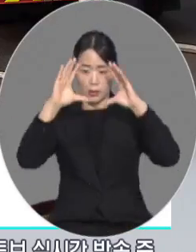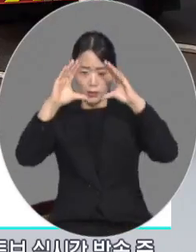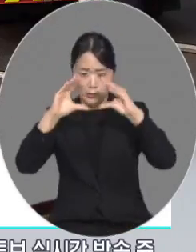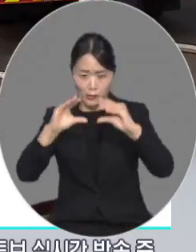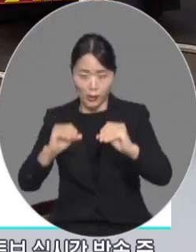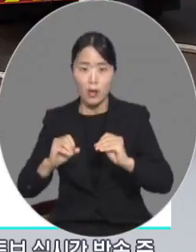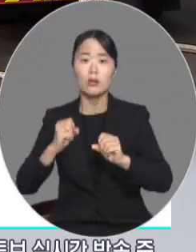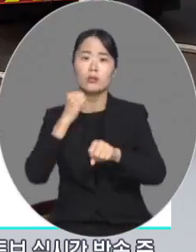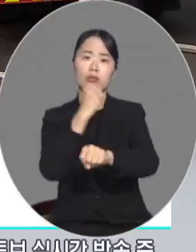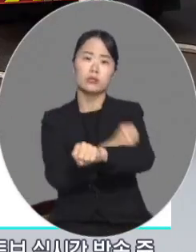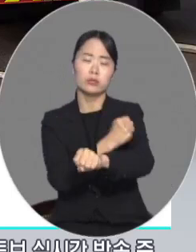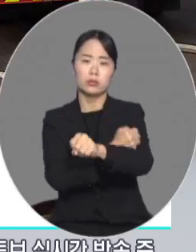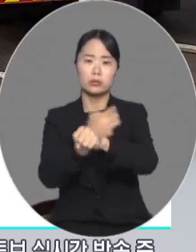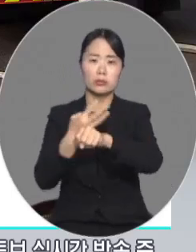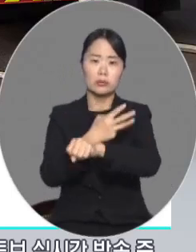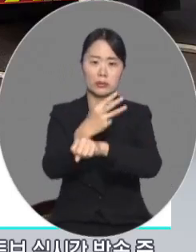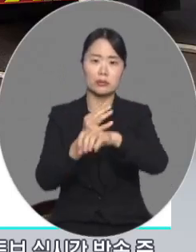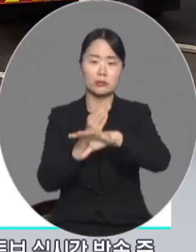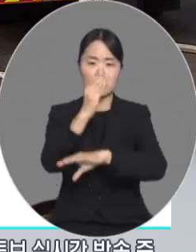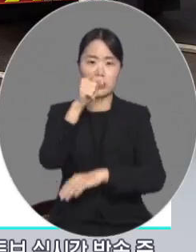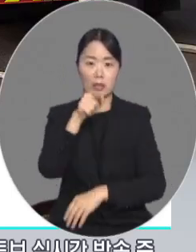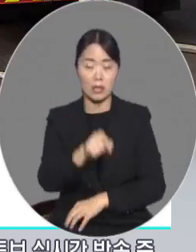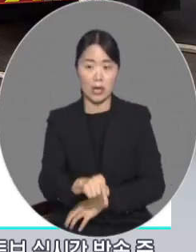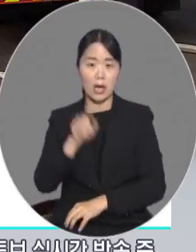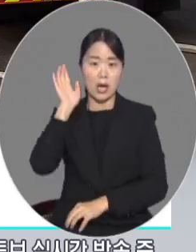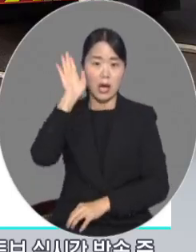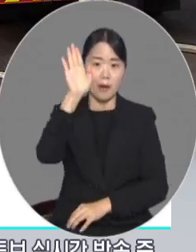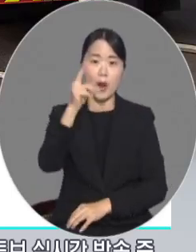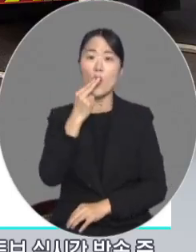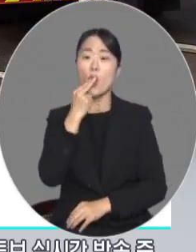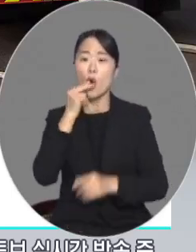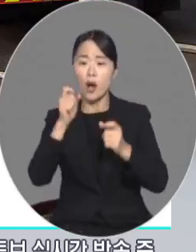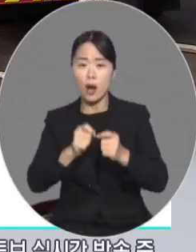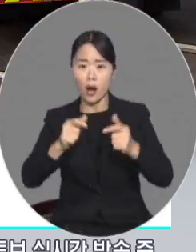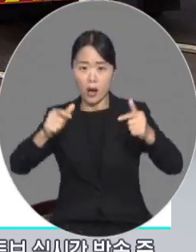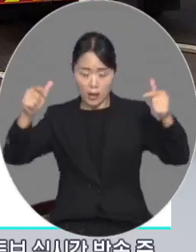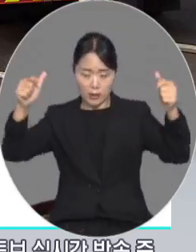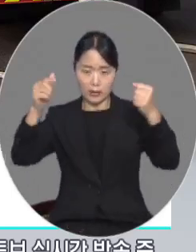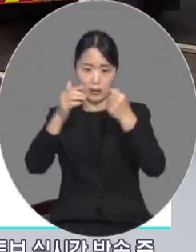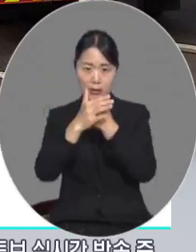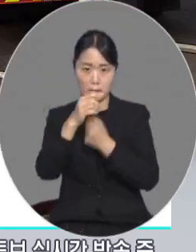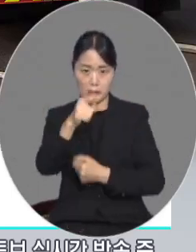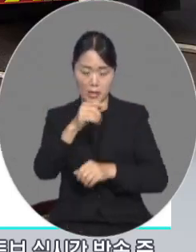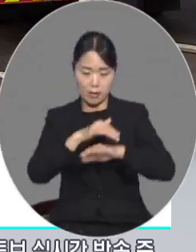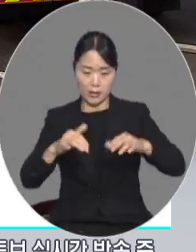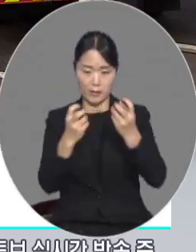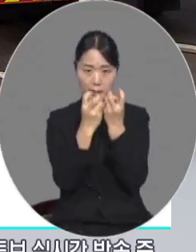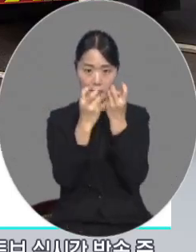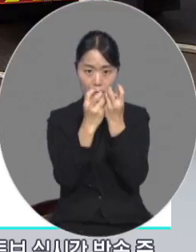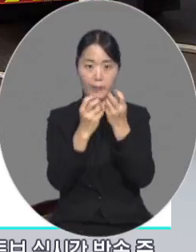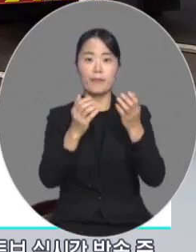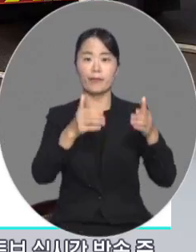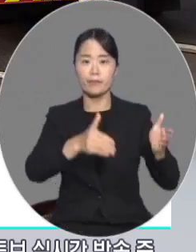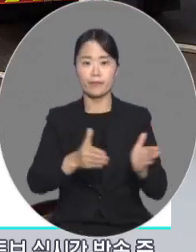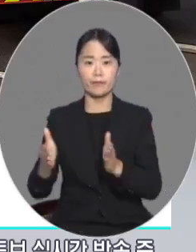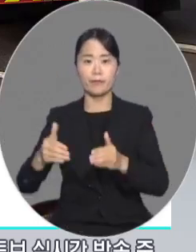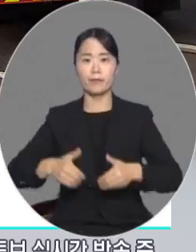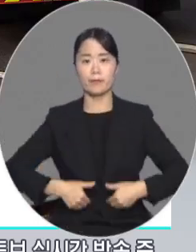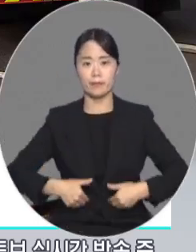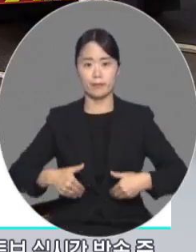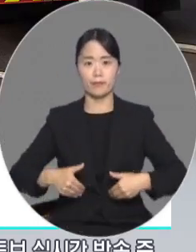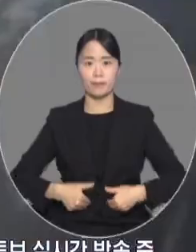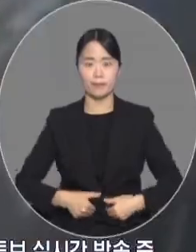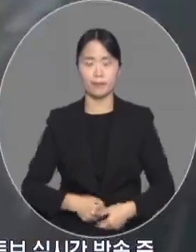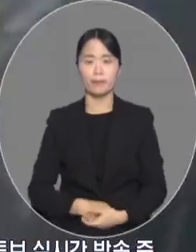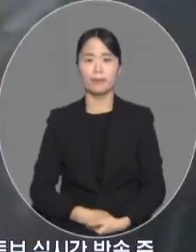넘게 걸렸는데 향후 폐 배터리가 크게 늘어날 것으로 전망돼 대책 마련이 시급해 보입니다. 배대원 기자입니다.